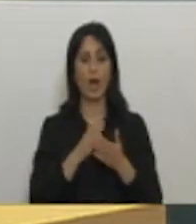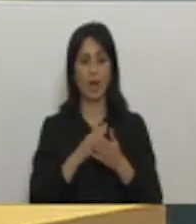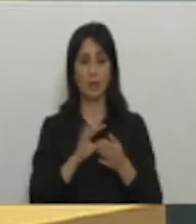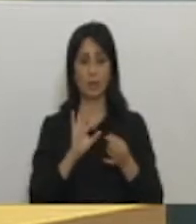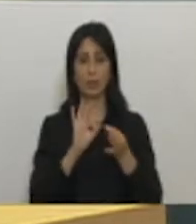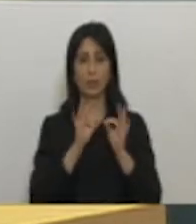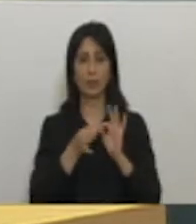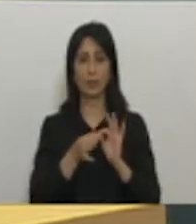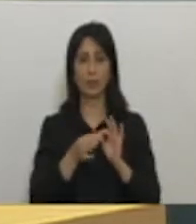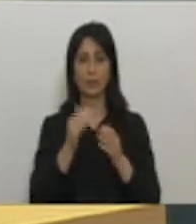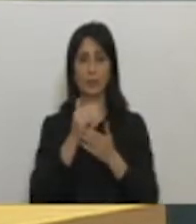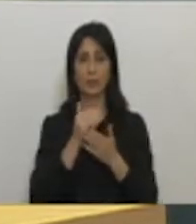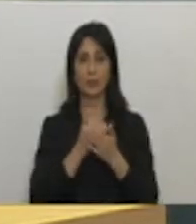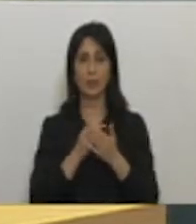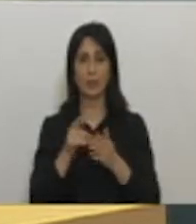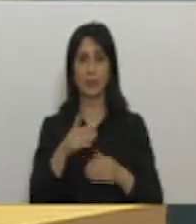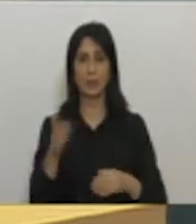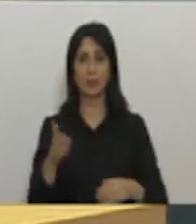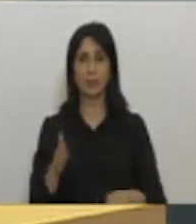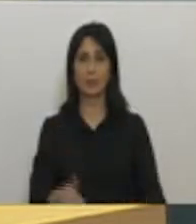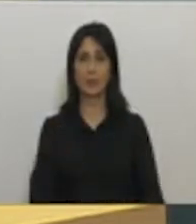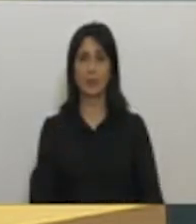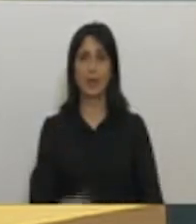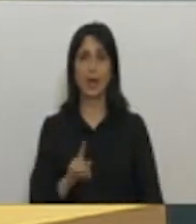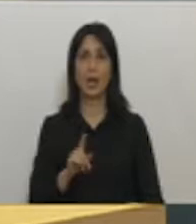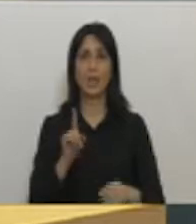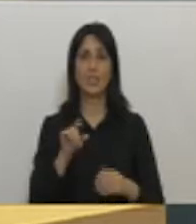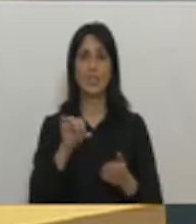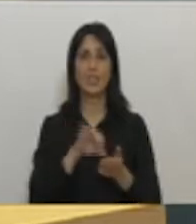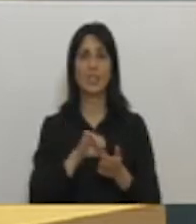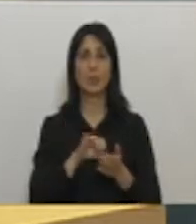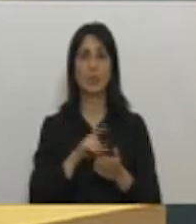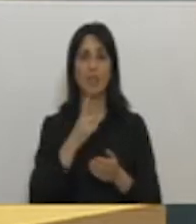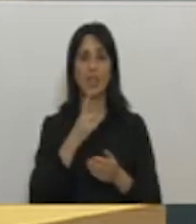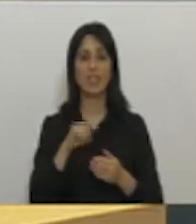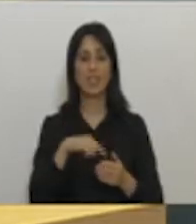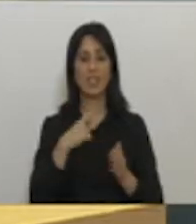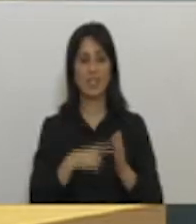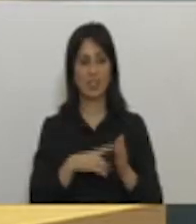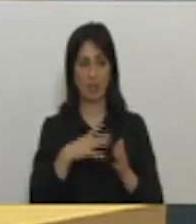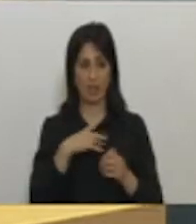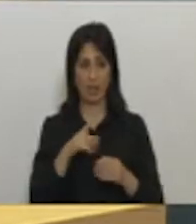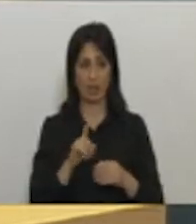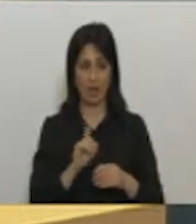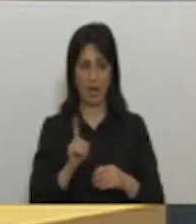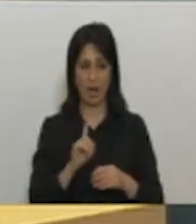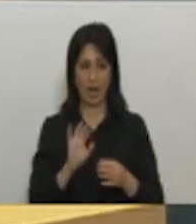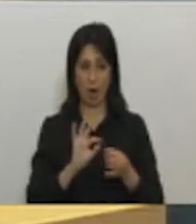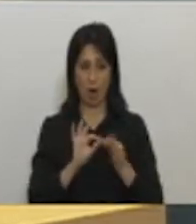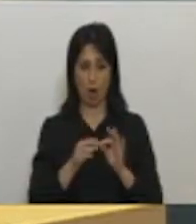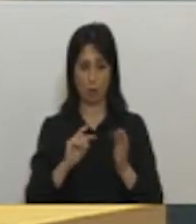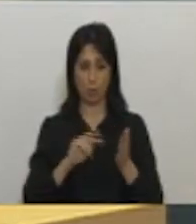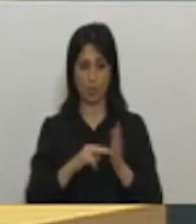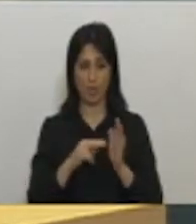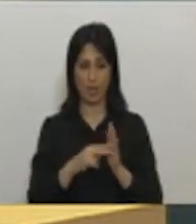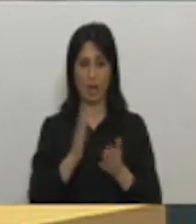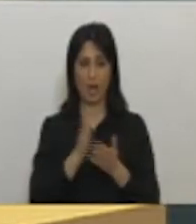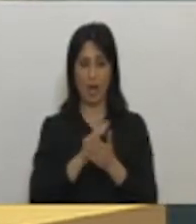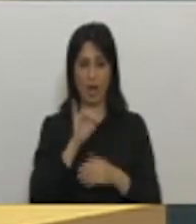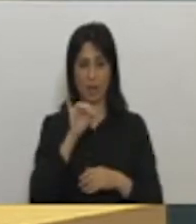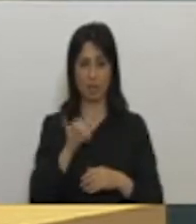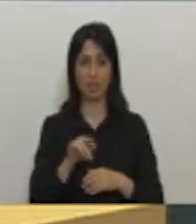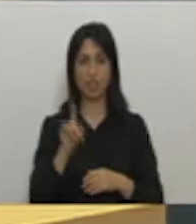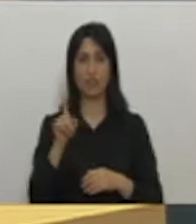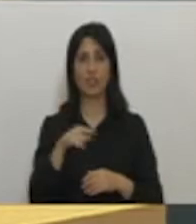კონკრეტული პროგრამა ამ მხრივ. რაც თქვენ წარმოადგენთ, ერთ-ერთი კითხვა იყო, რა კონკრეტული გეგმები გაგაჩნიათ.